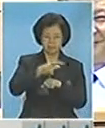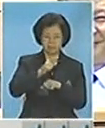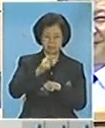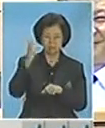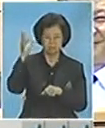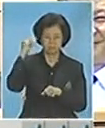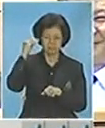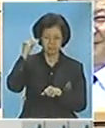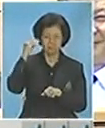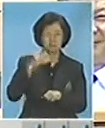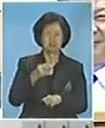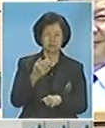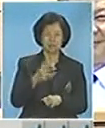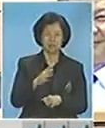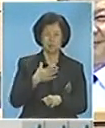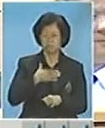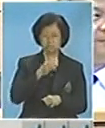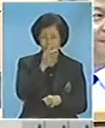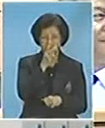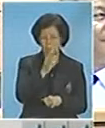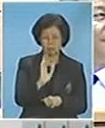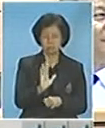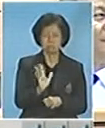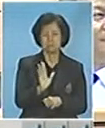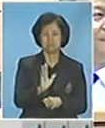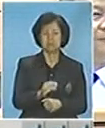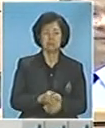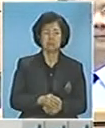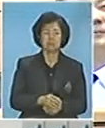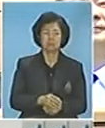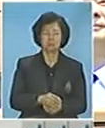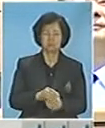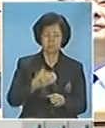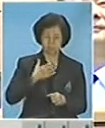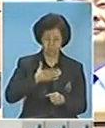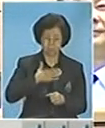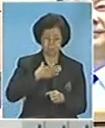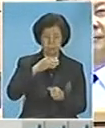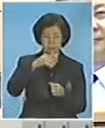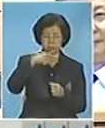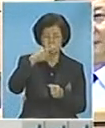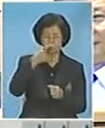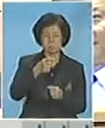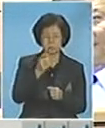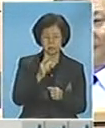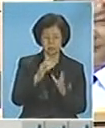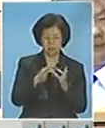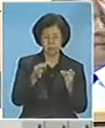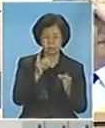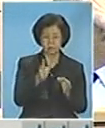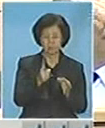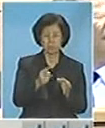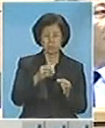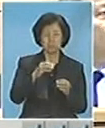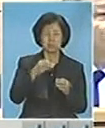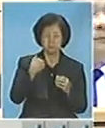ที่เป็นธรรมผมไม่ได้เสียดสีเลยแม้แต่น้อยครับและสิ่งที่ผมพูดเป็นความจริงที่เกิดขึ้นในสัง